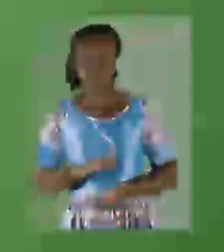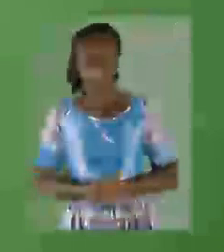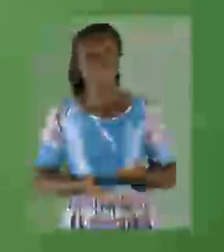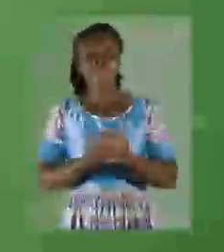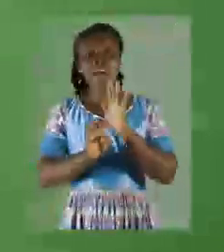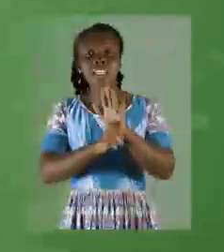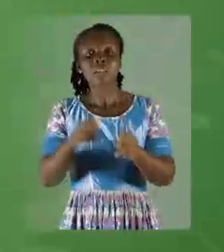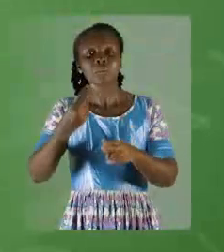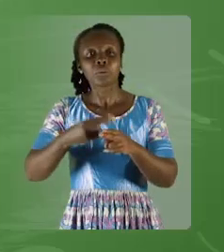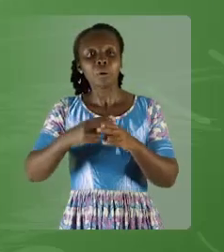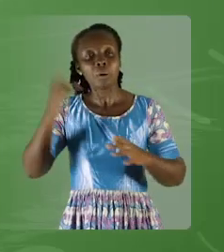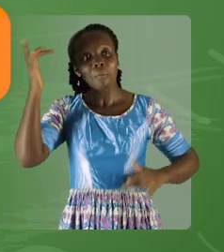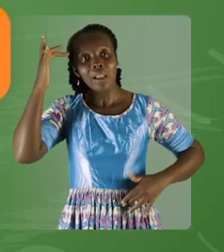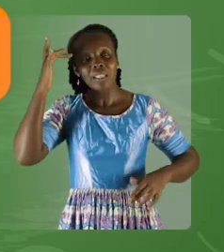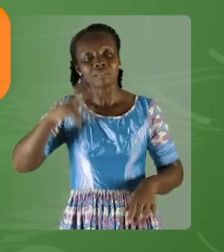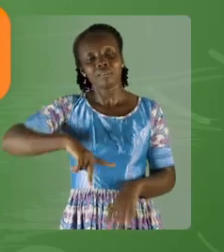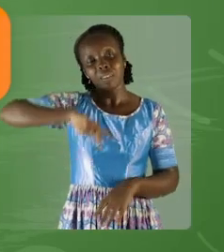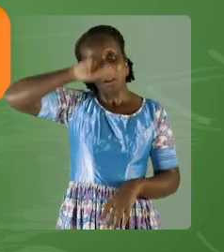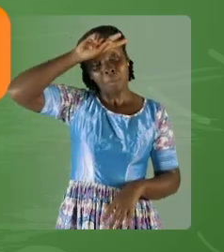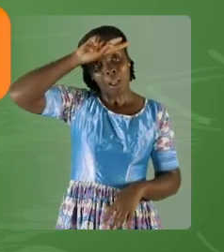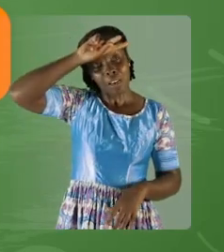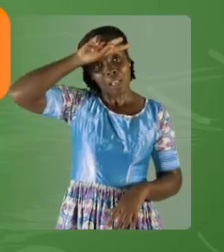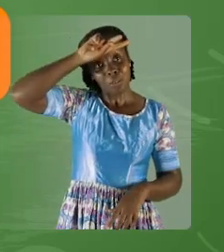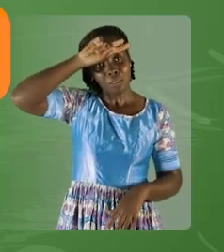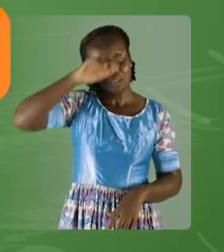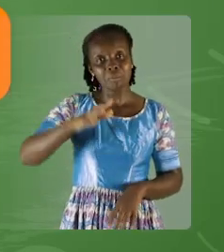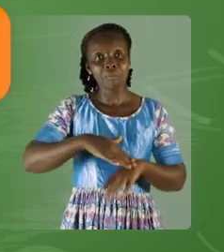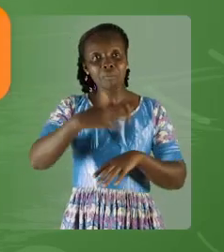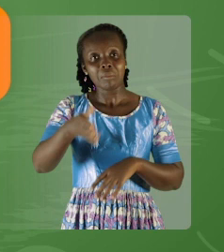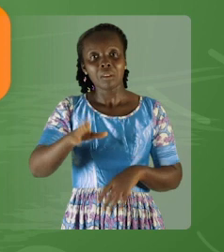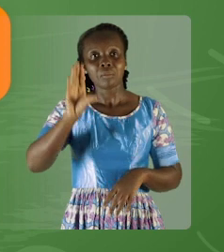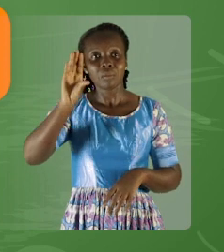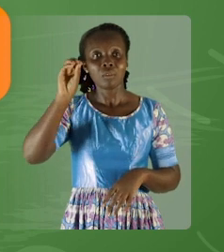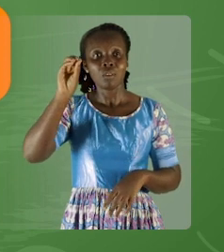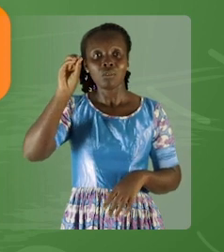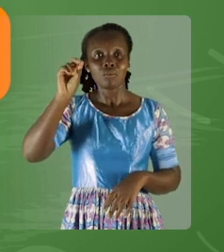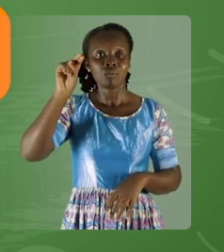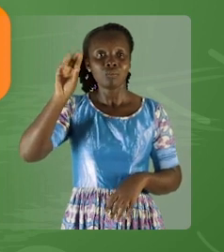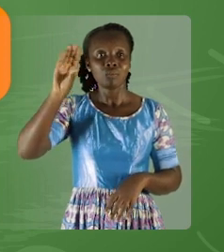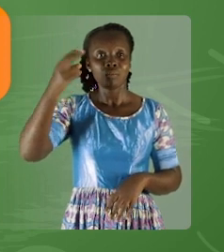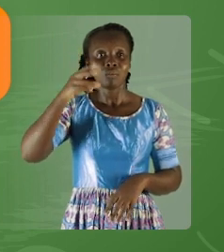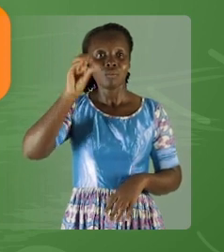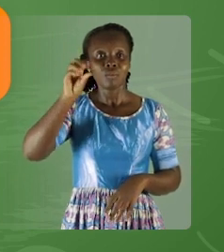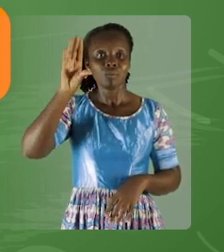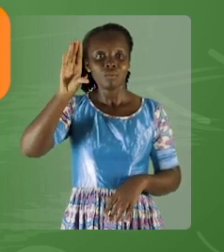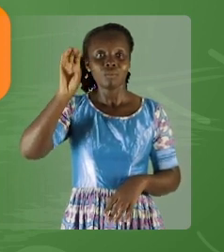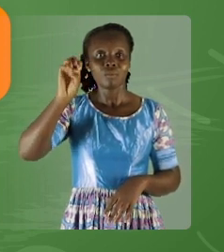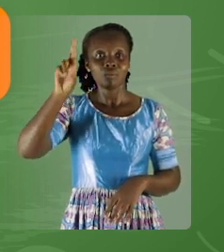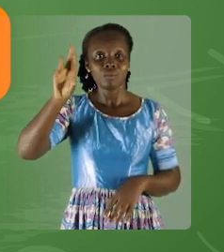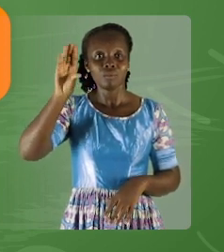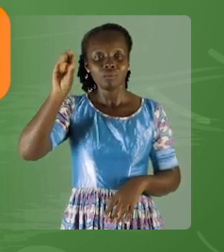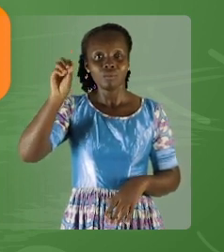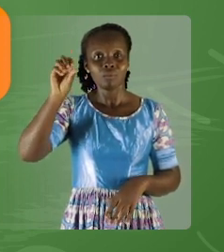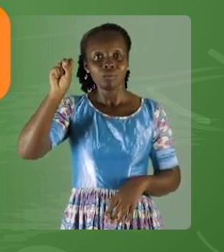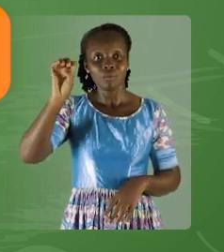donc citer le cas du paludisme, de